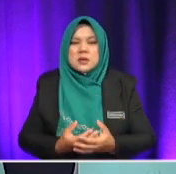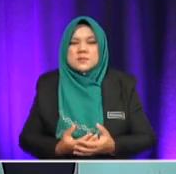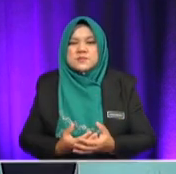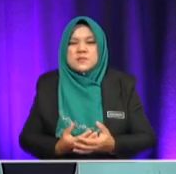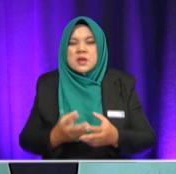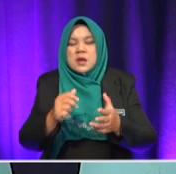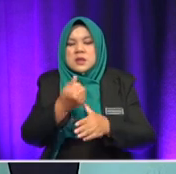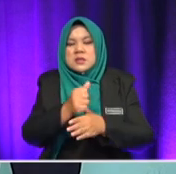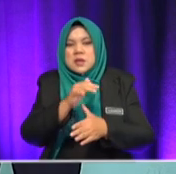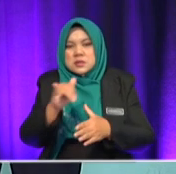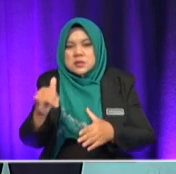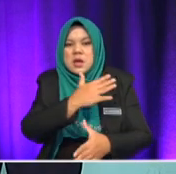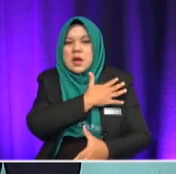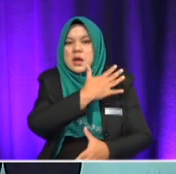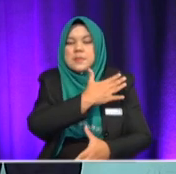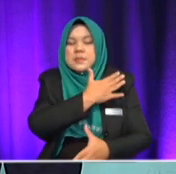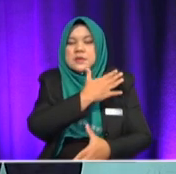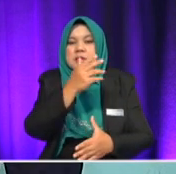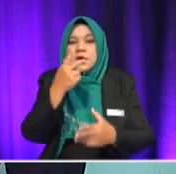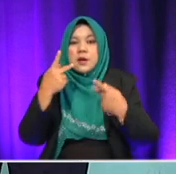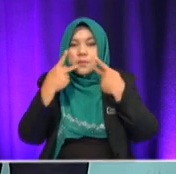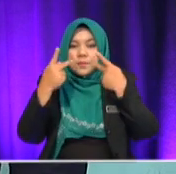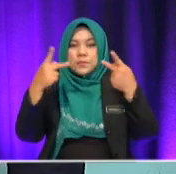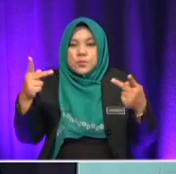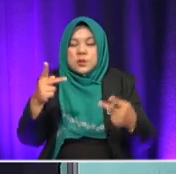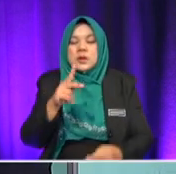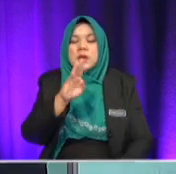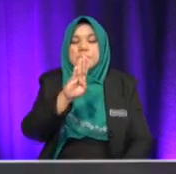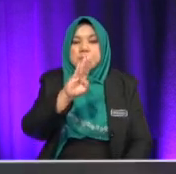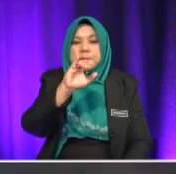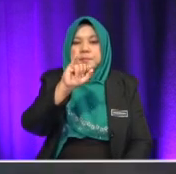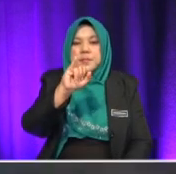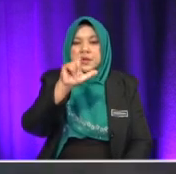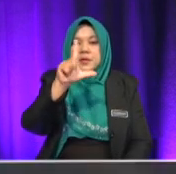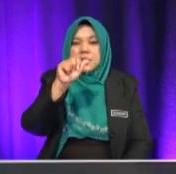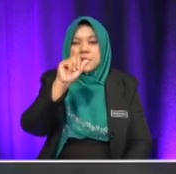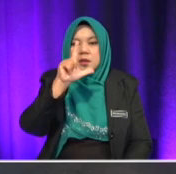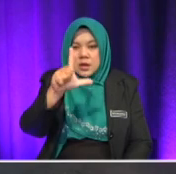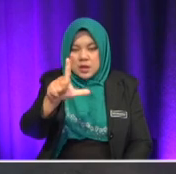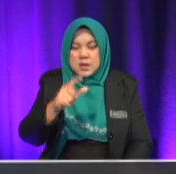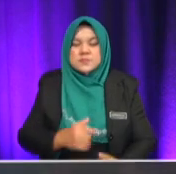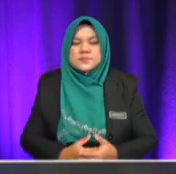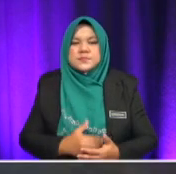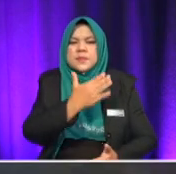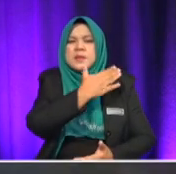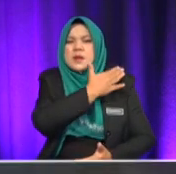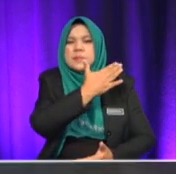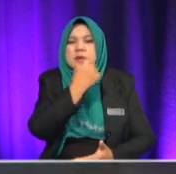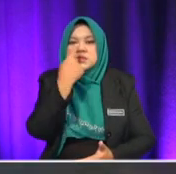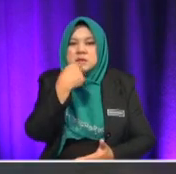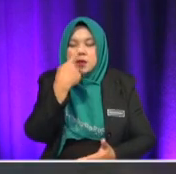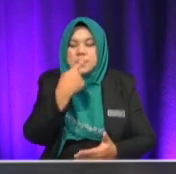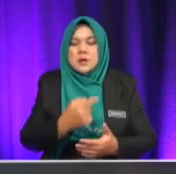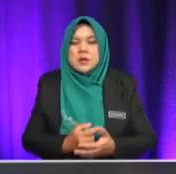hamba yang terkena adalah istilah yang dijanjikan masuk Surga jadi hamba ini siapa Oke